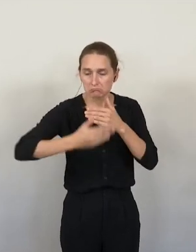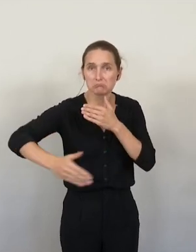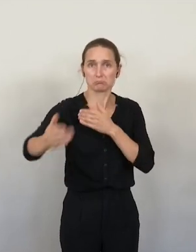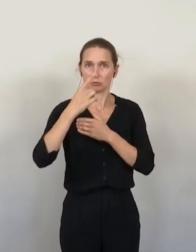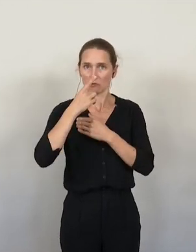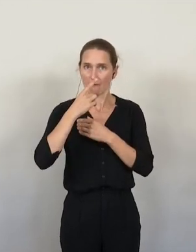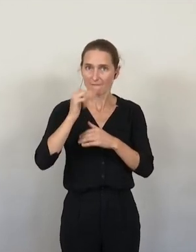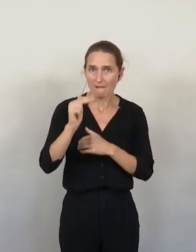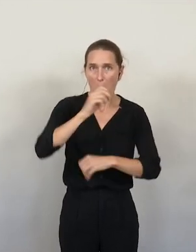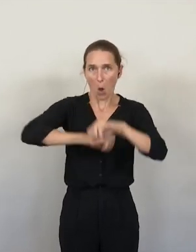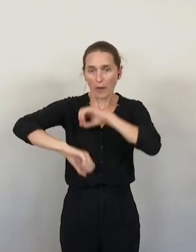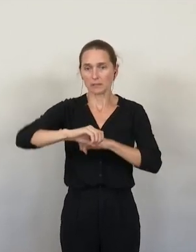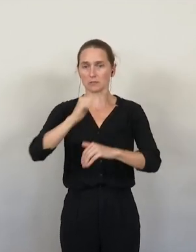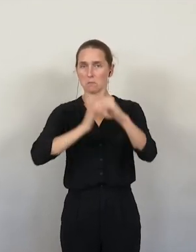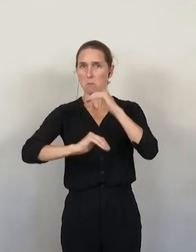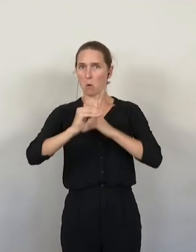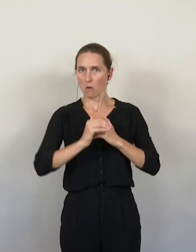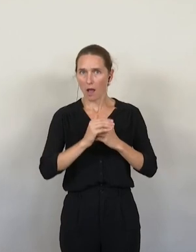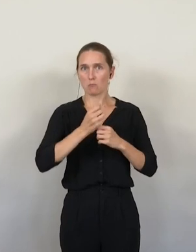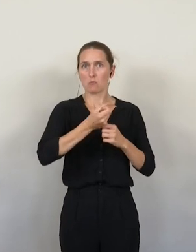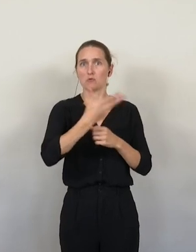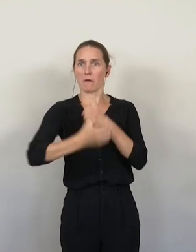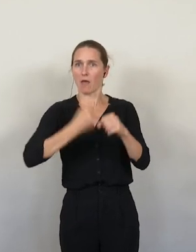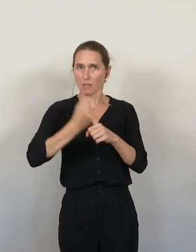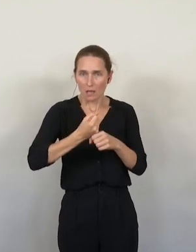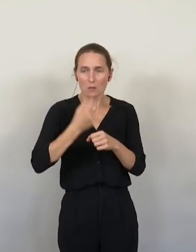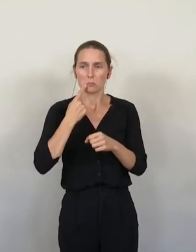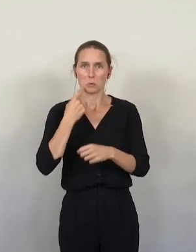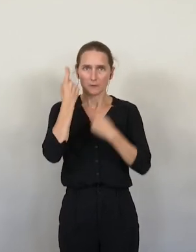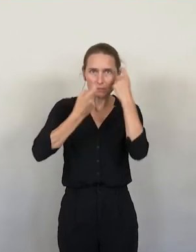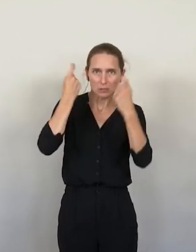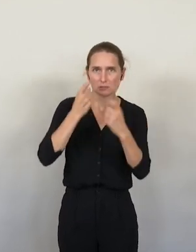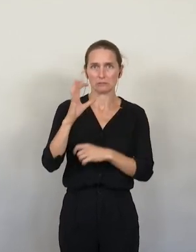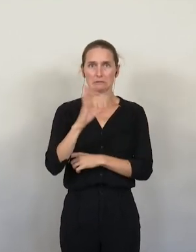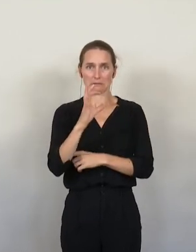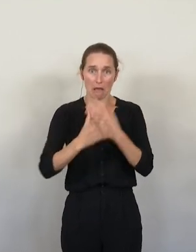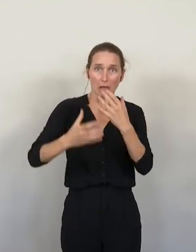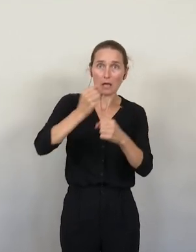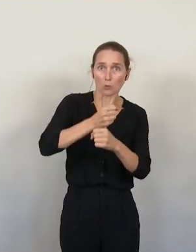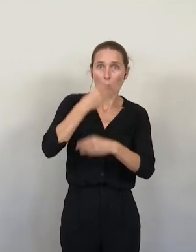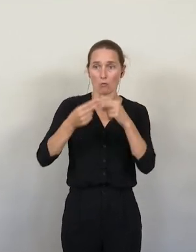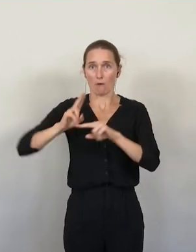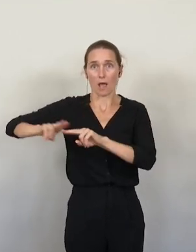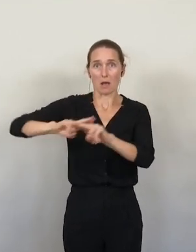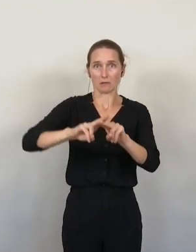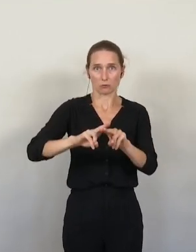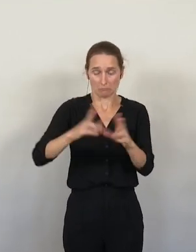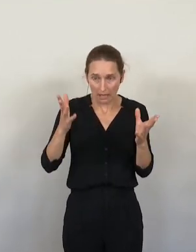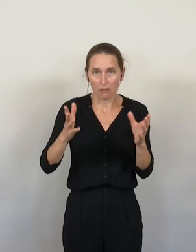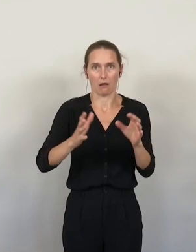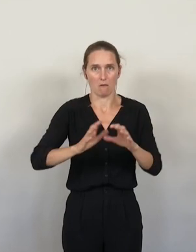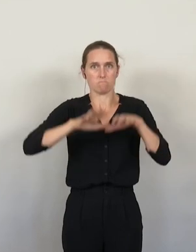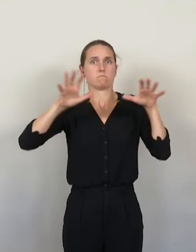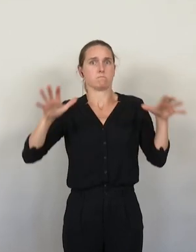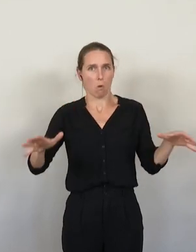pluriannuel de remise en service et de création de toilettes publiques en nombre suffisant pour quel